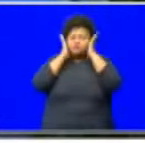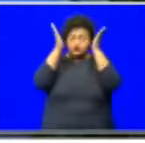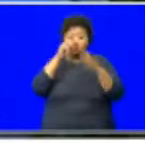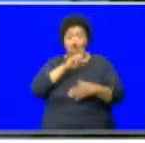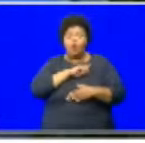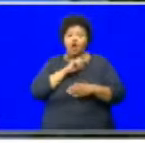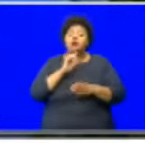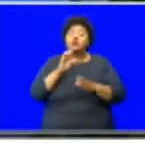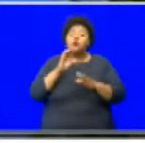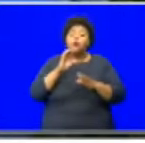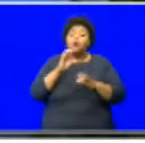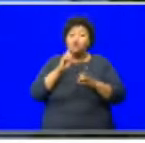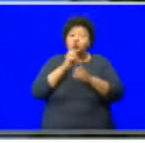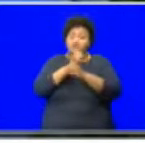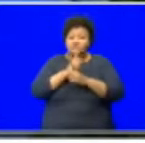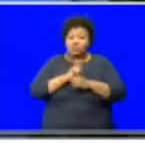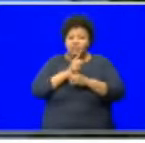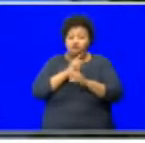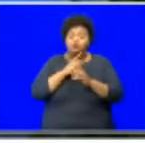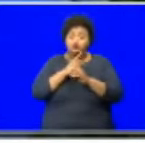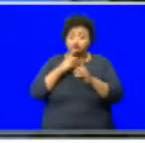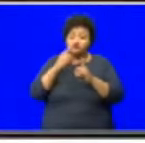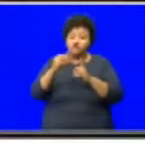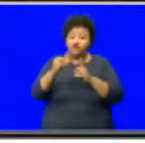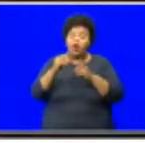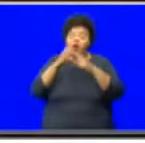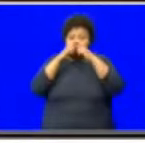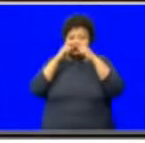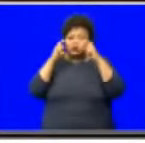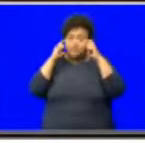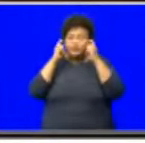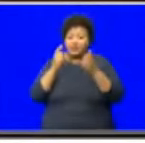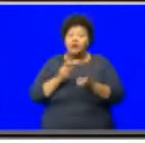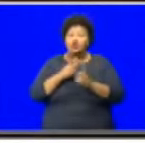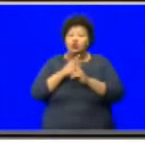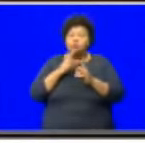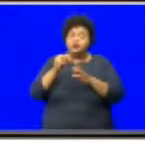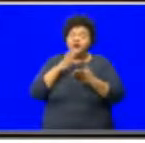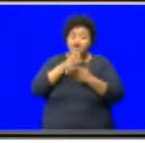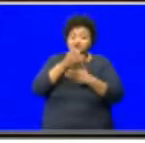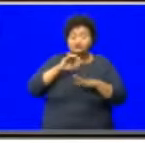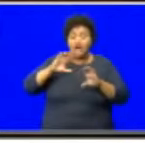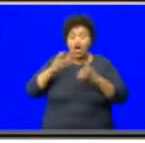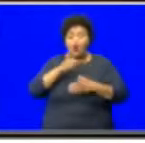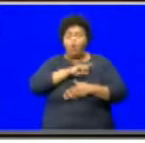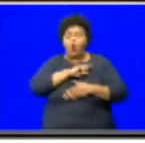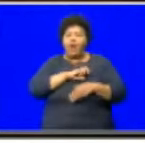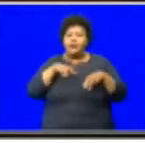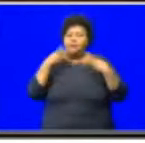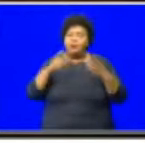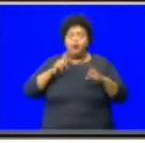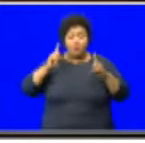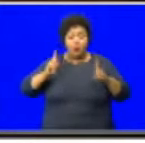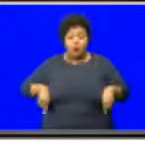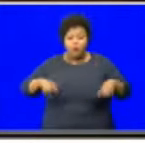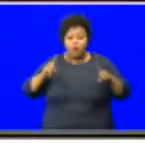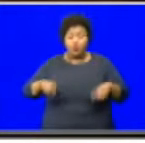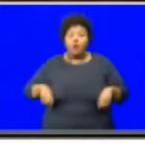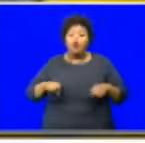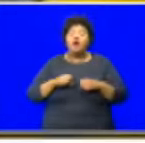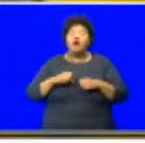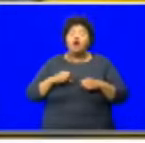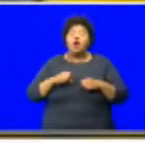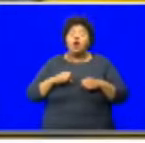lalesifo lisetulu kakhulu batigizi lethi sikhombisa labathola lesifo njalo ngeminyaka eveni leMozambique. Etinsabente Swatini